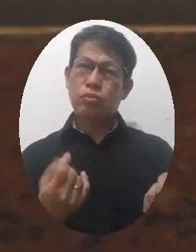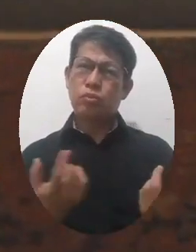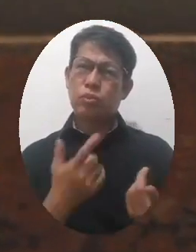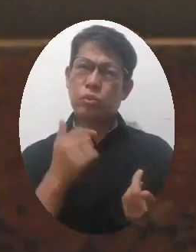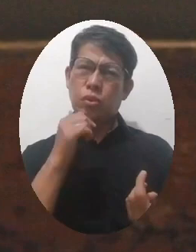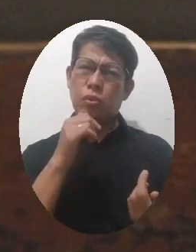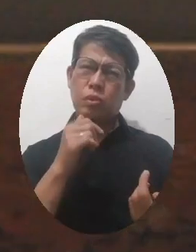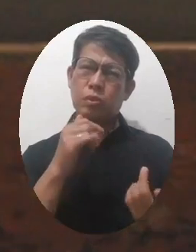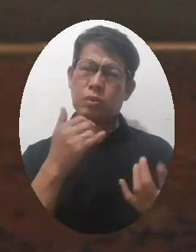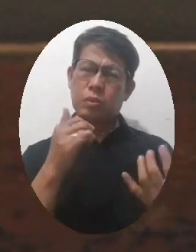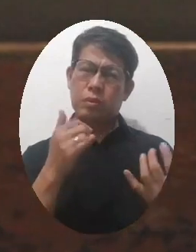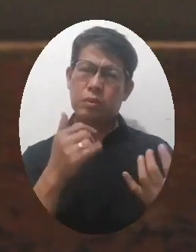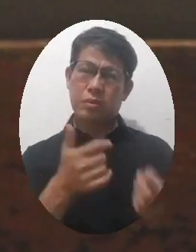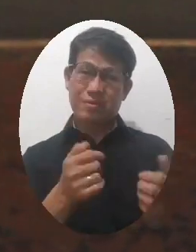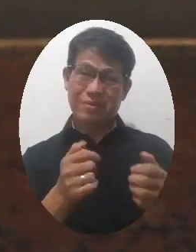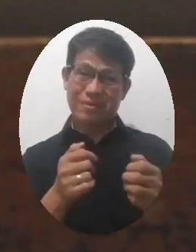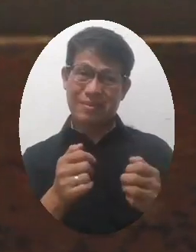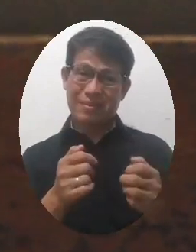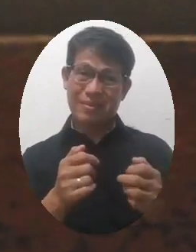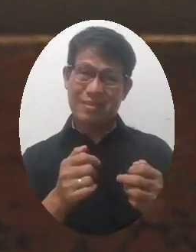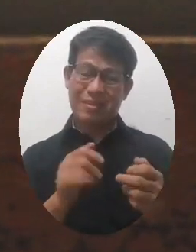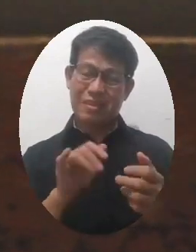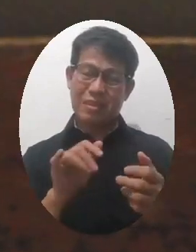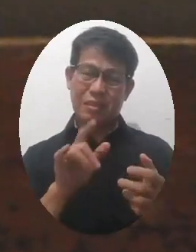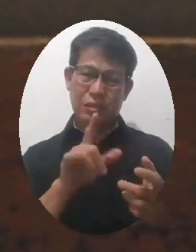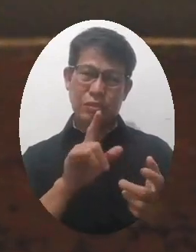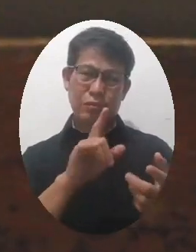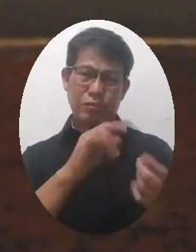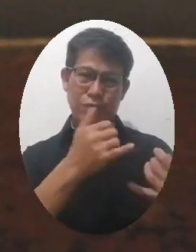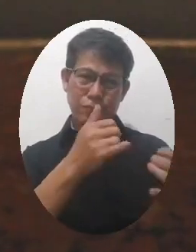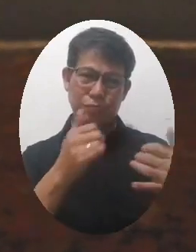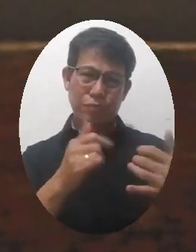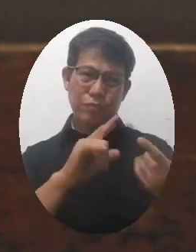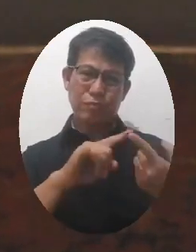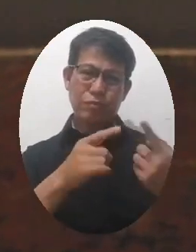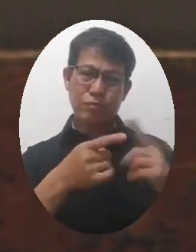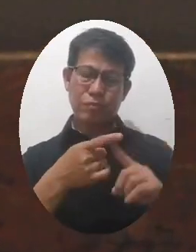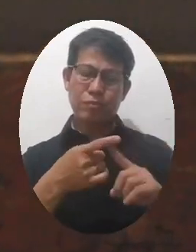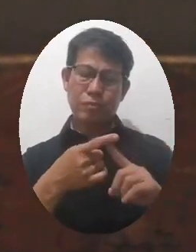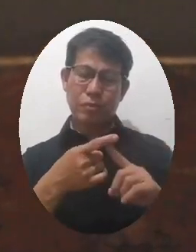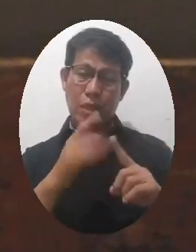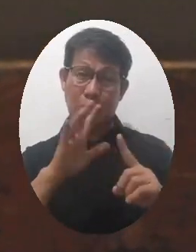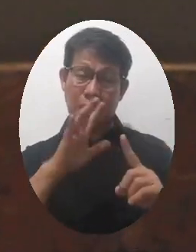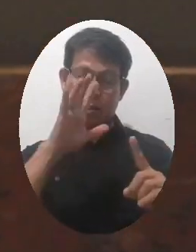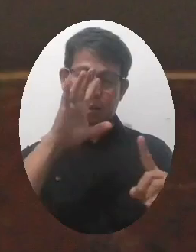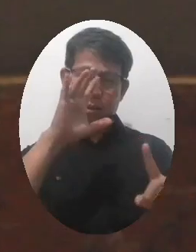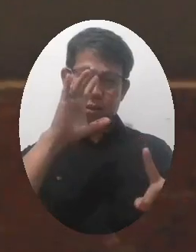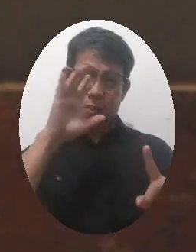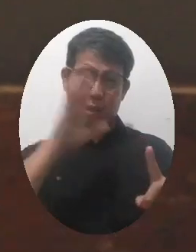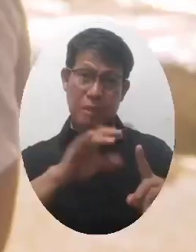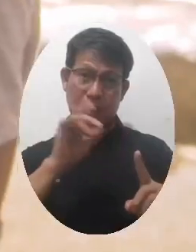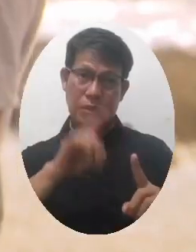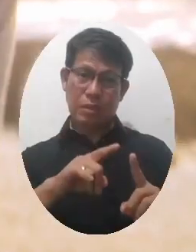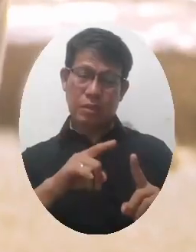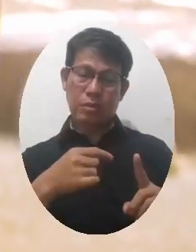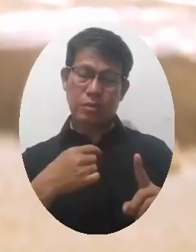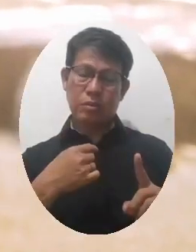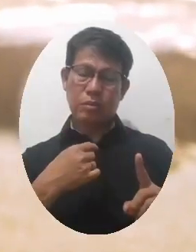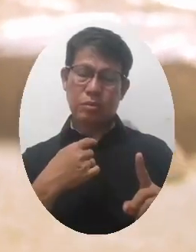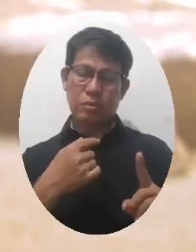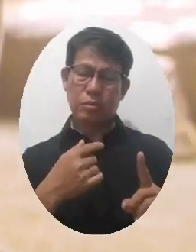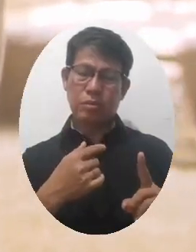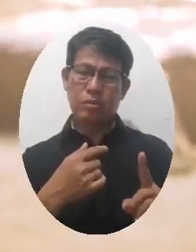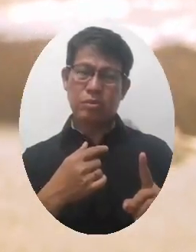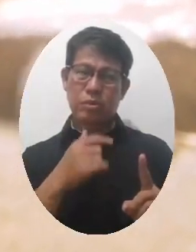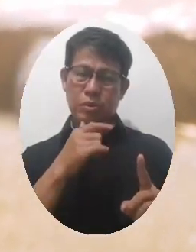pinaka-hobby niya lang po talaga maglaro sa cellphone, sa mga kapatid, sa kuya, sa ate. Ayun lang po yung ano